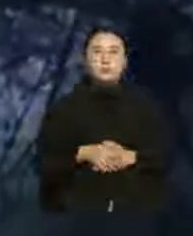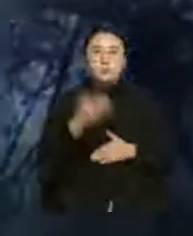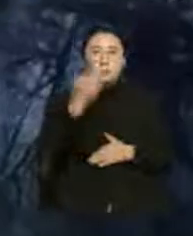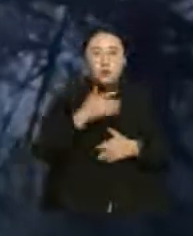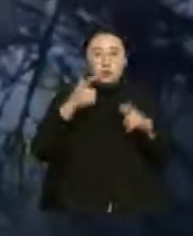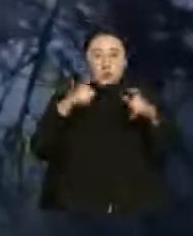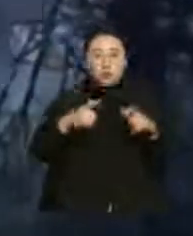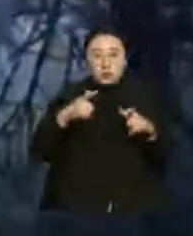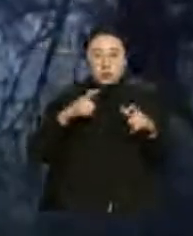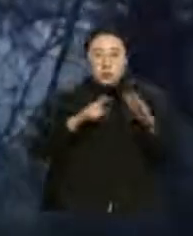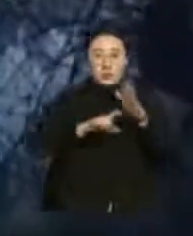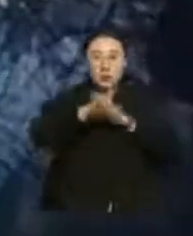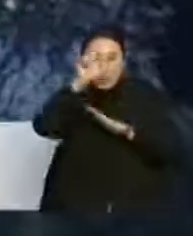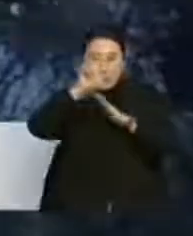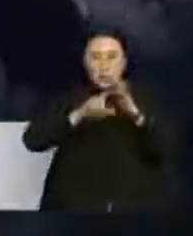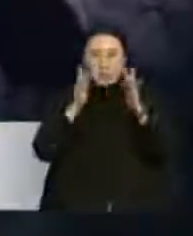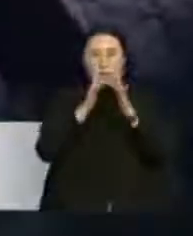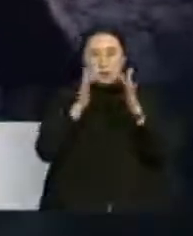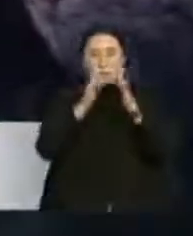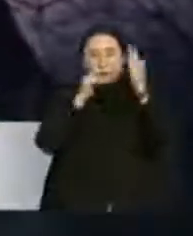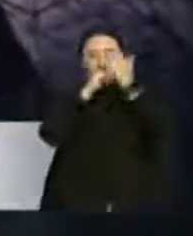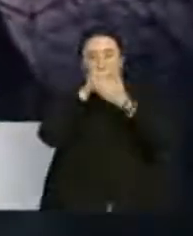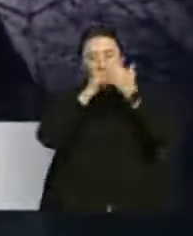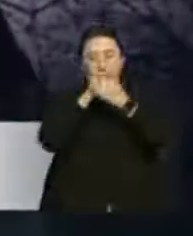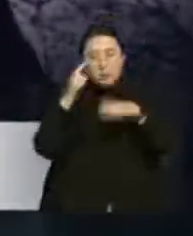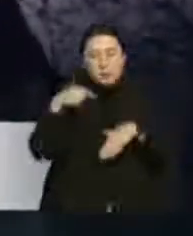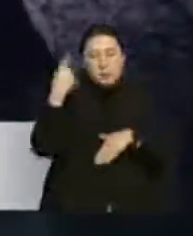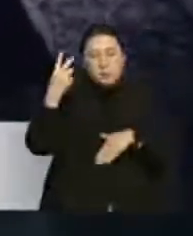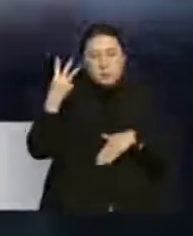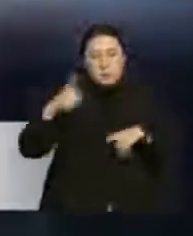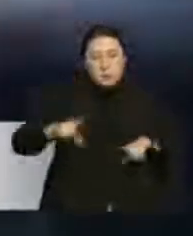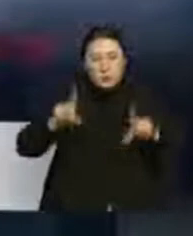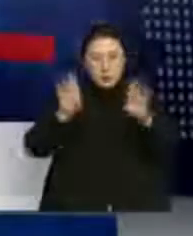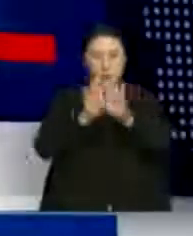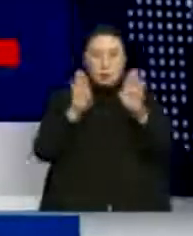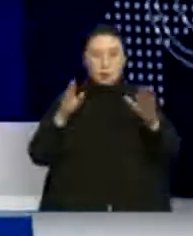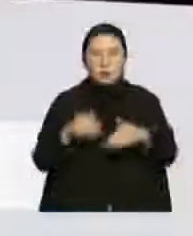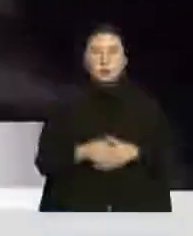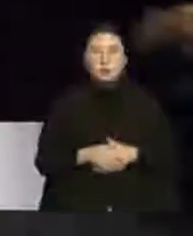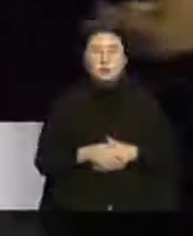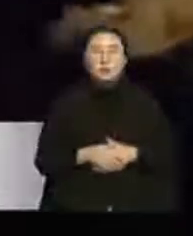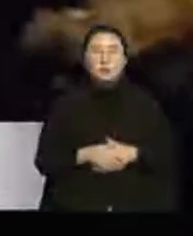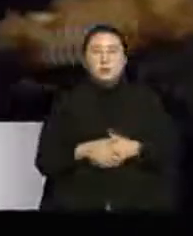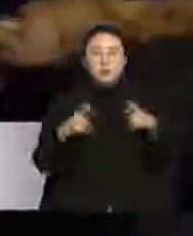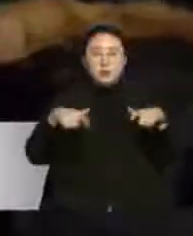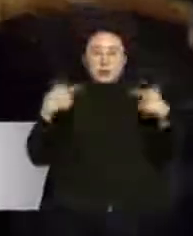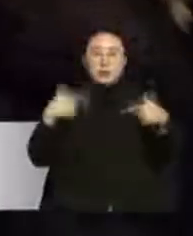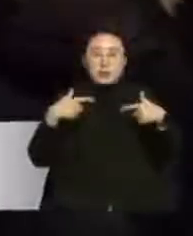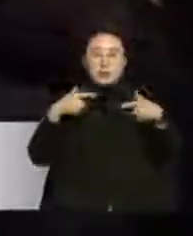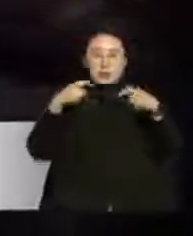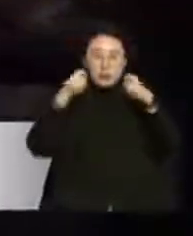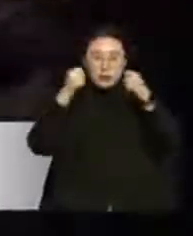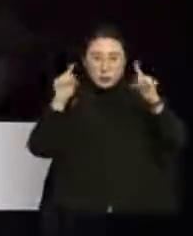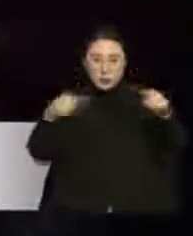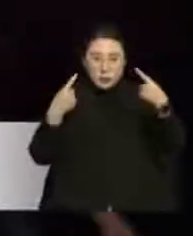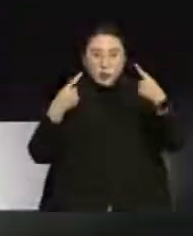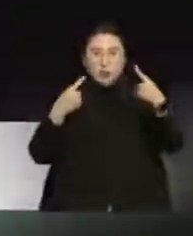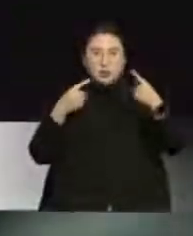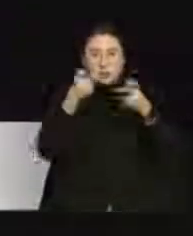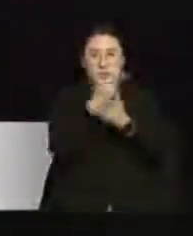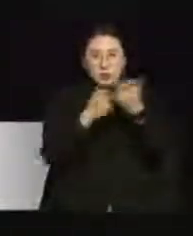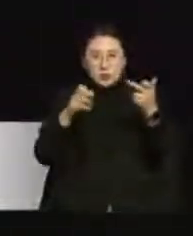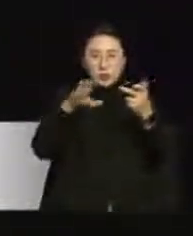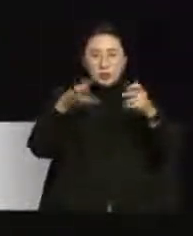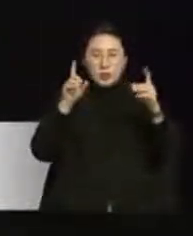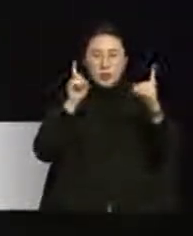그러고 해맞이 해넘이 온라인 사진 공모전이 다음달 3일까지 열립니다 군은 매년 3천 날마다 내 봉산